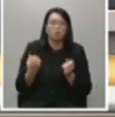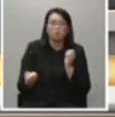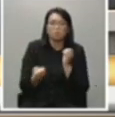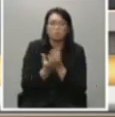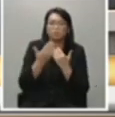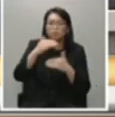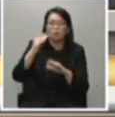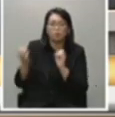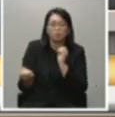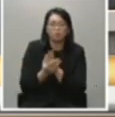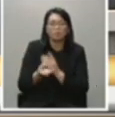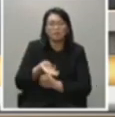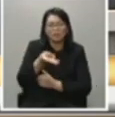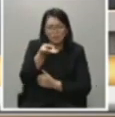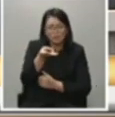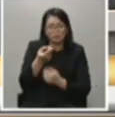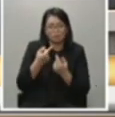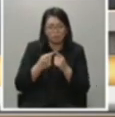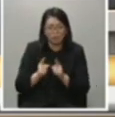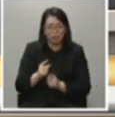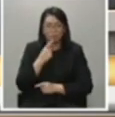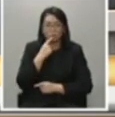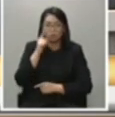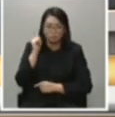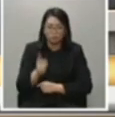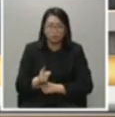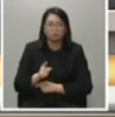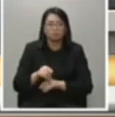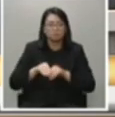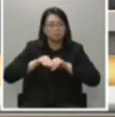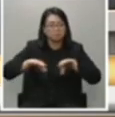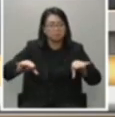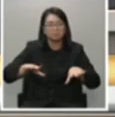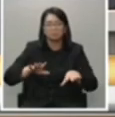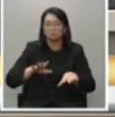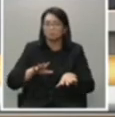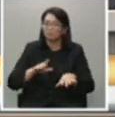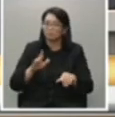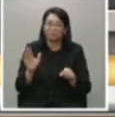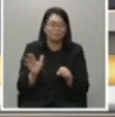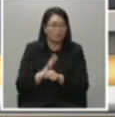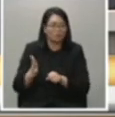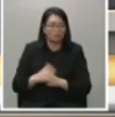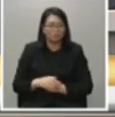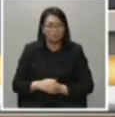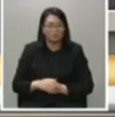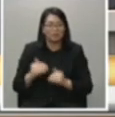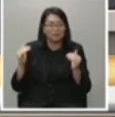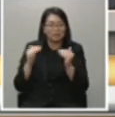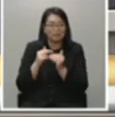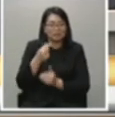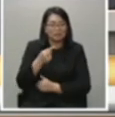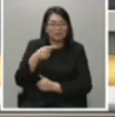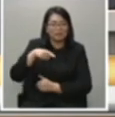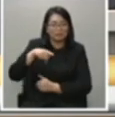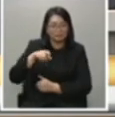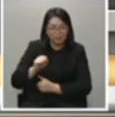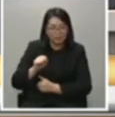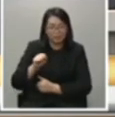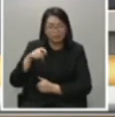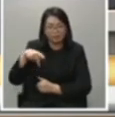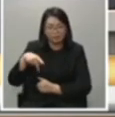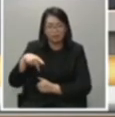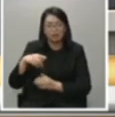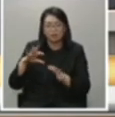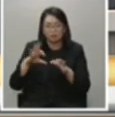ยแต่ท่านบอกความจริงกับประชาชนไม่หมดค่ะการถูกตัดสิทธิ์ GSP ครั้งนี้ไม่ได้กระทบแค่การส่งออก